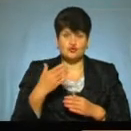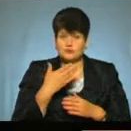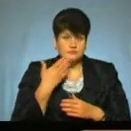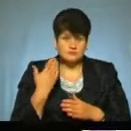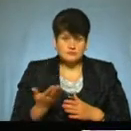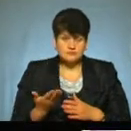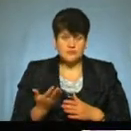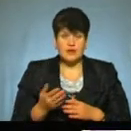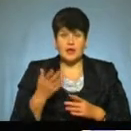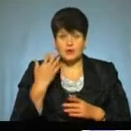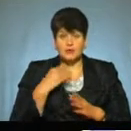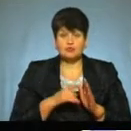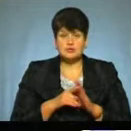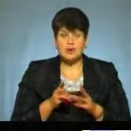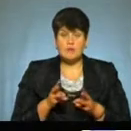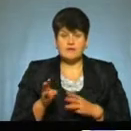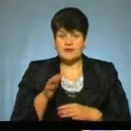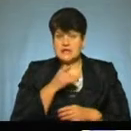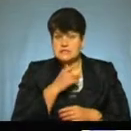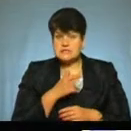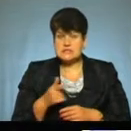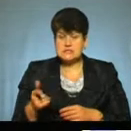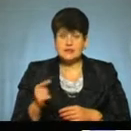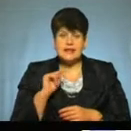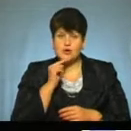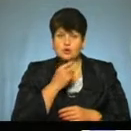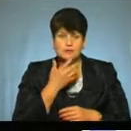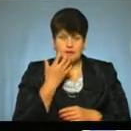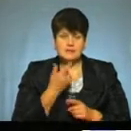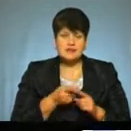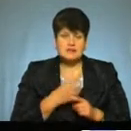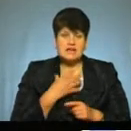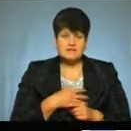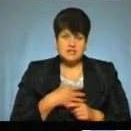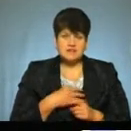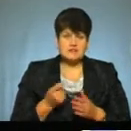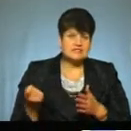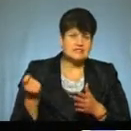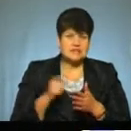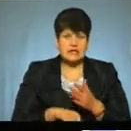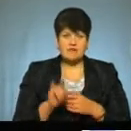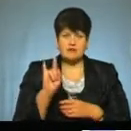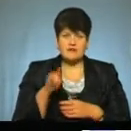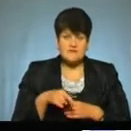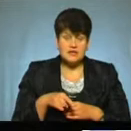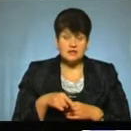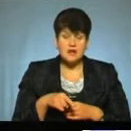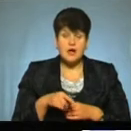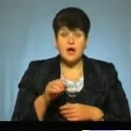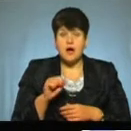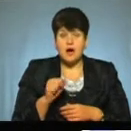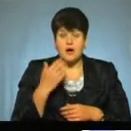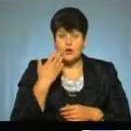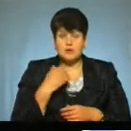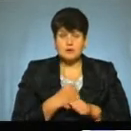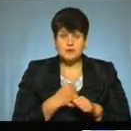І коли наступає оцей опалювальний сезон, ну, економія тепла – це важливо, закриваються ці вікна, а коли